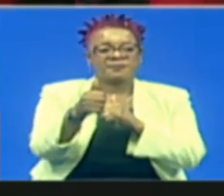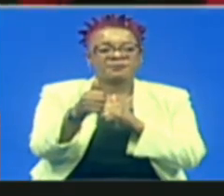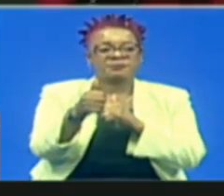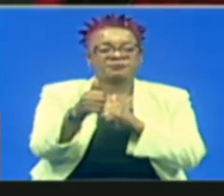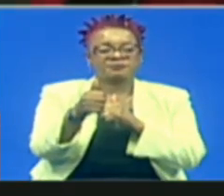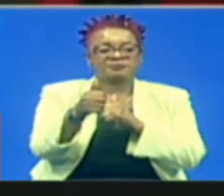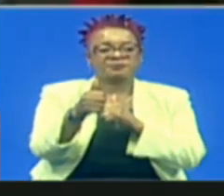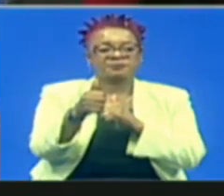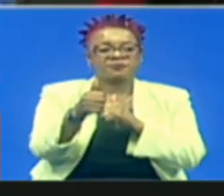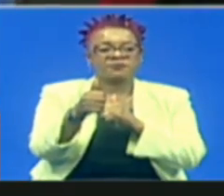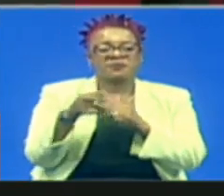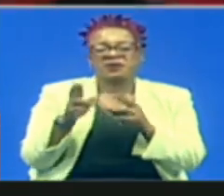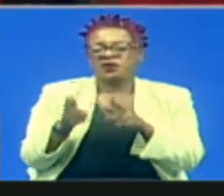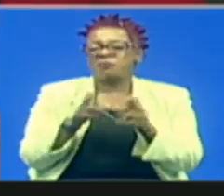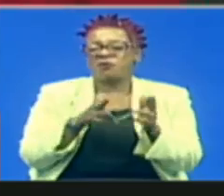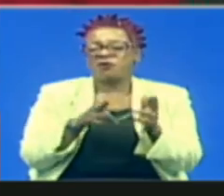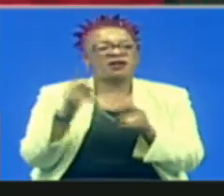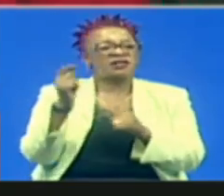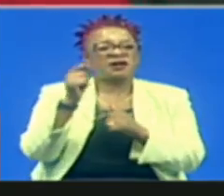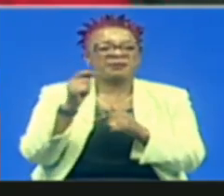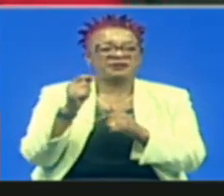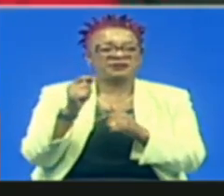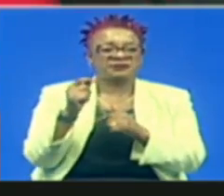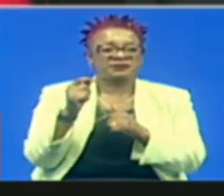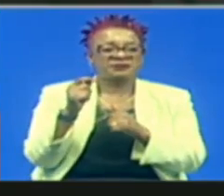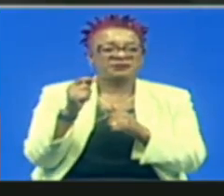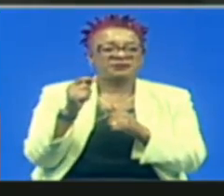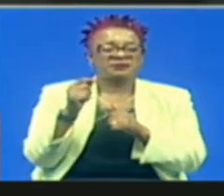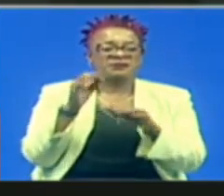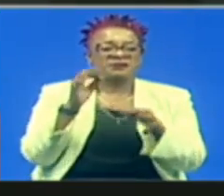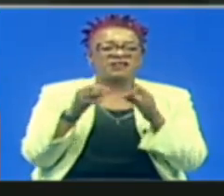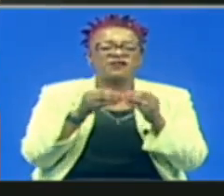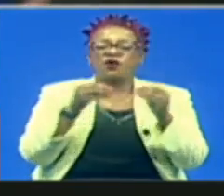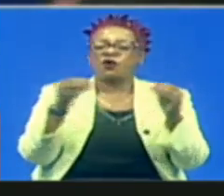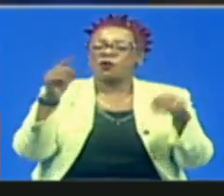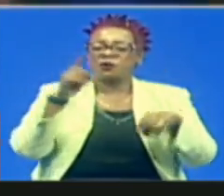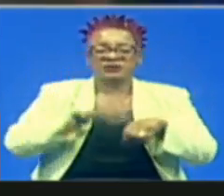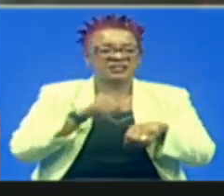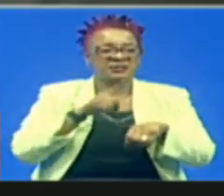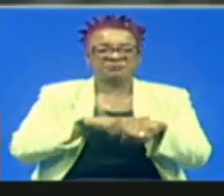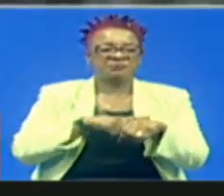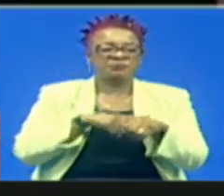Ni kawaida ya tournament, unajua kama mmekawia mjacheza tournament